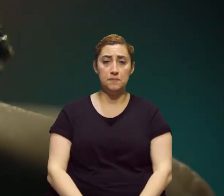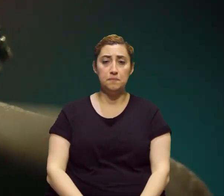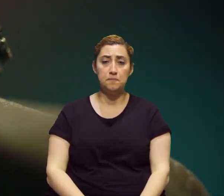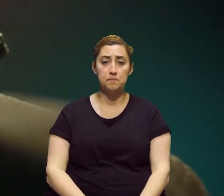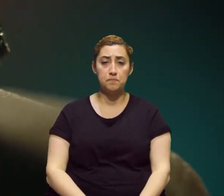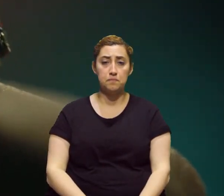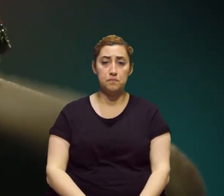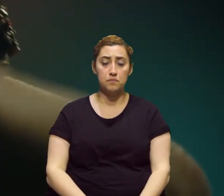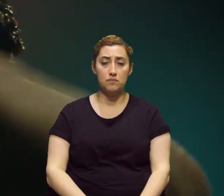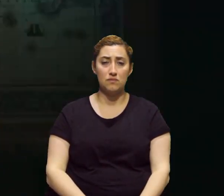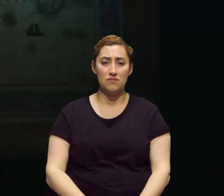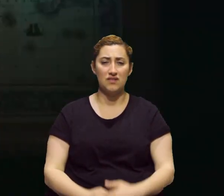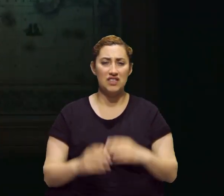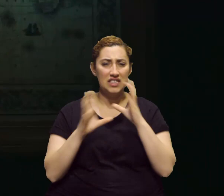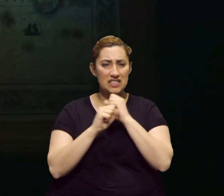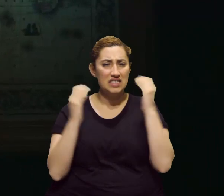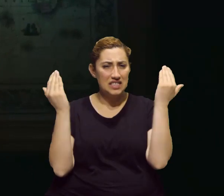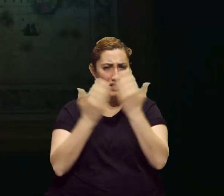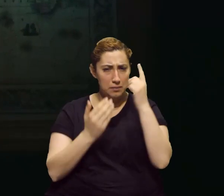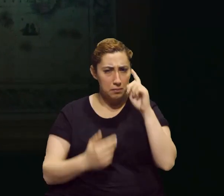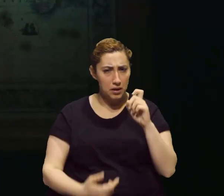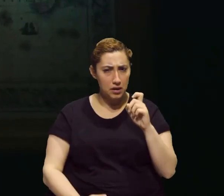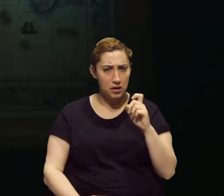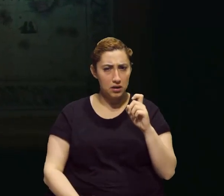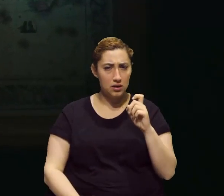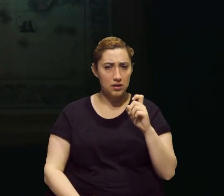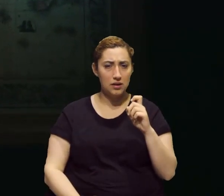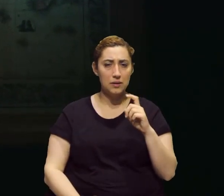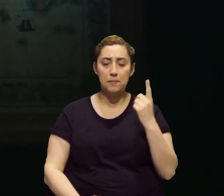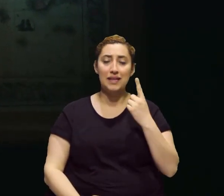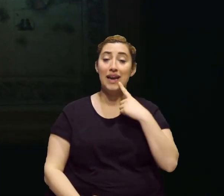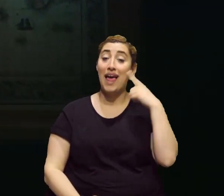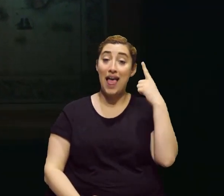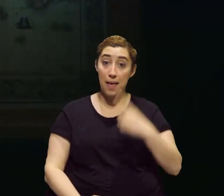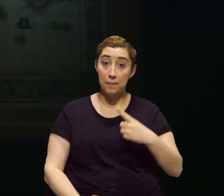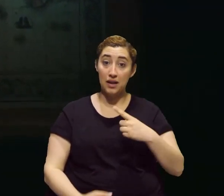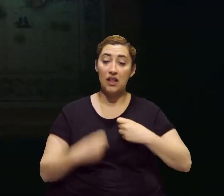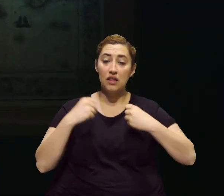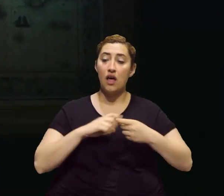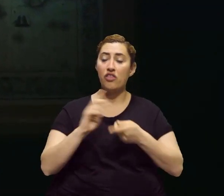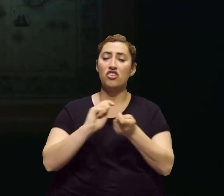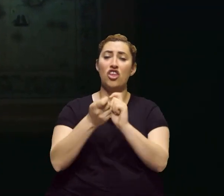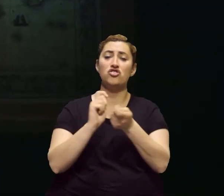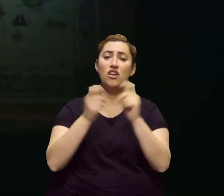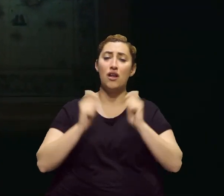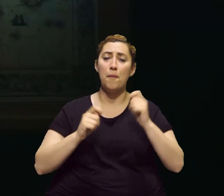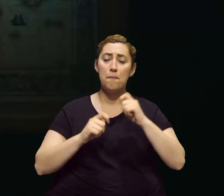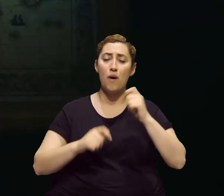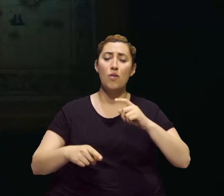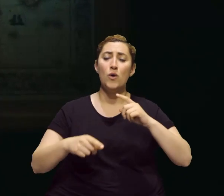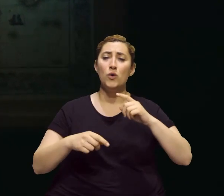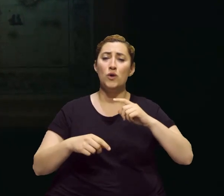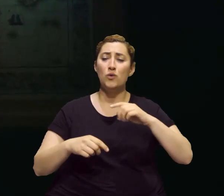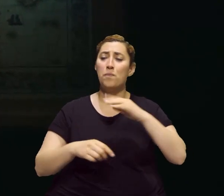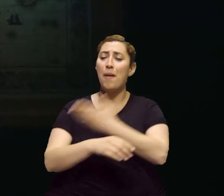hazırım. Paravan arkasındaki koltukta yüzü gösterilmeyen bir adam. Bir emriyle tahtlar deviren,